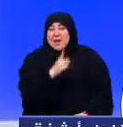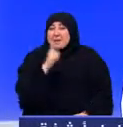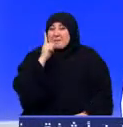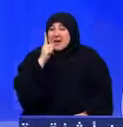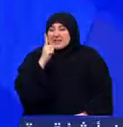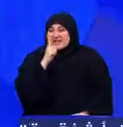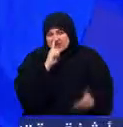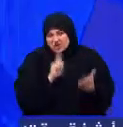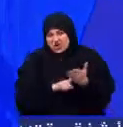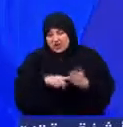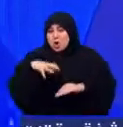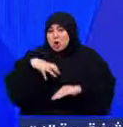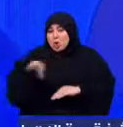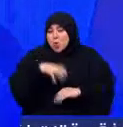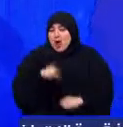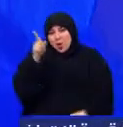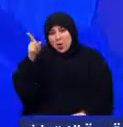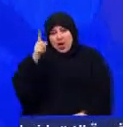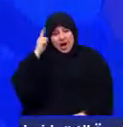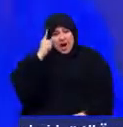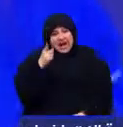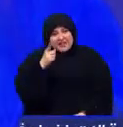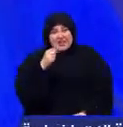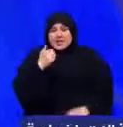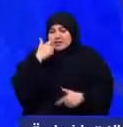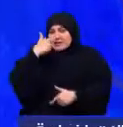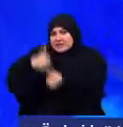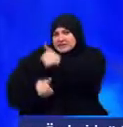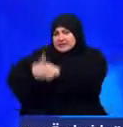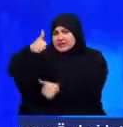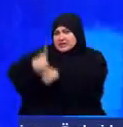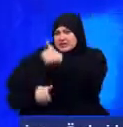ولكن الدول أنتم كما تعرفون تتسابق على